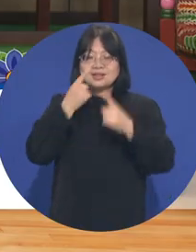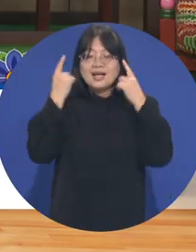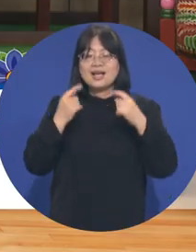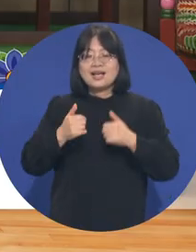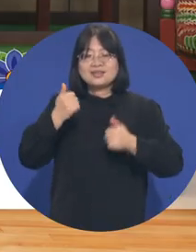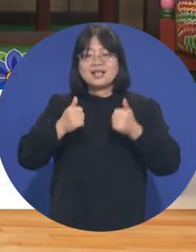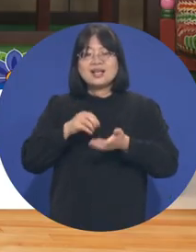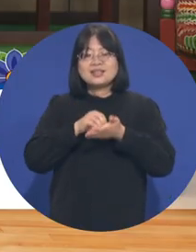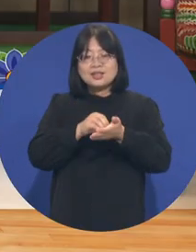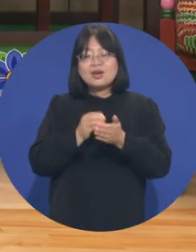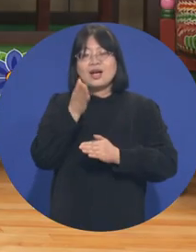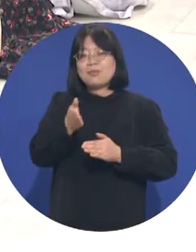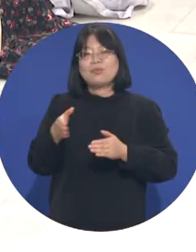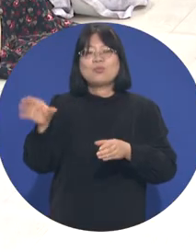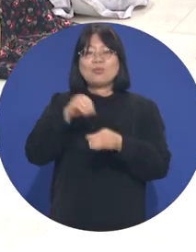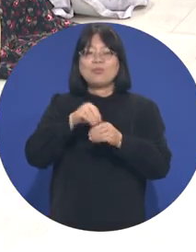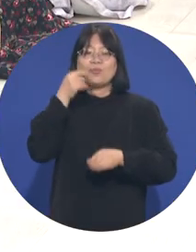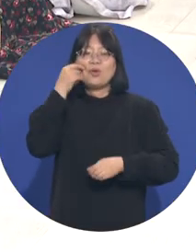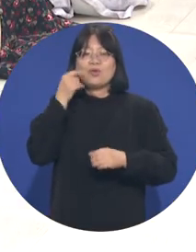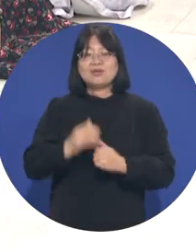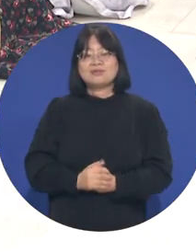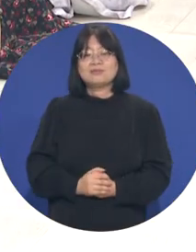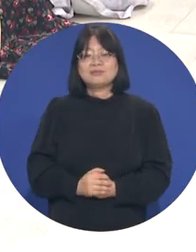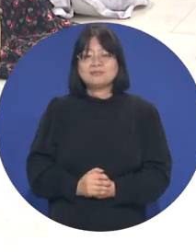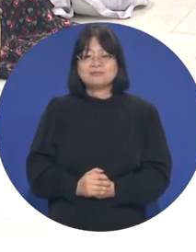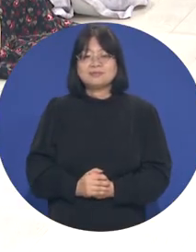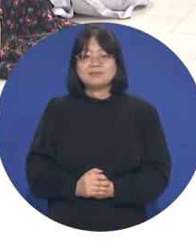입시 과목에 들어가질 못하는.